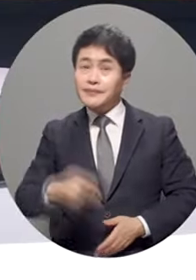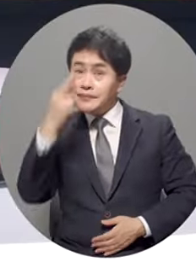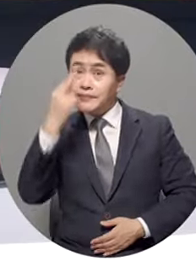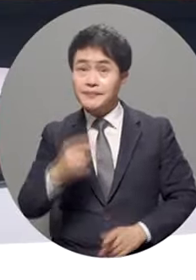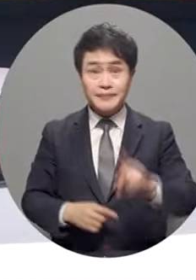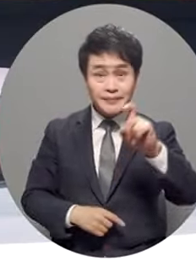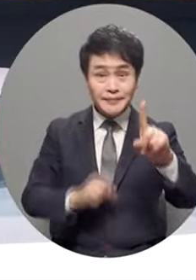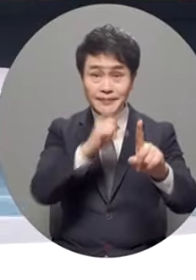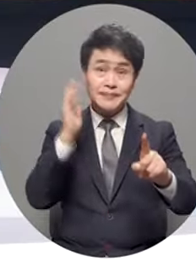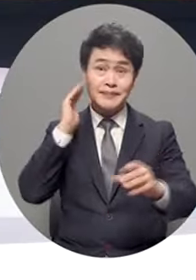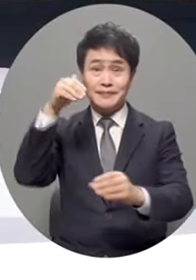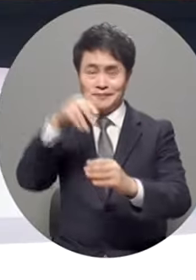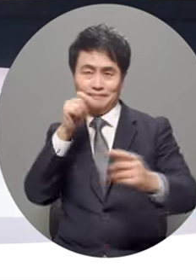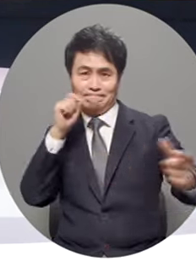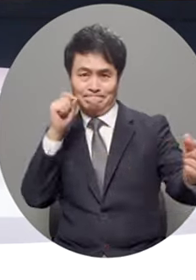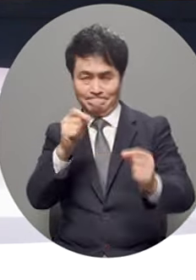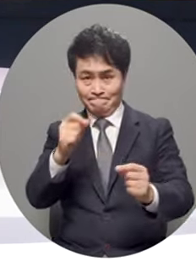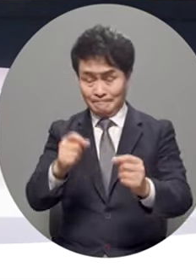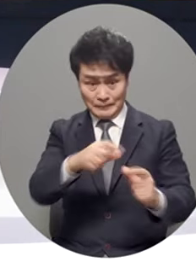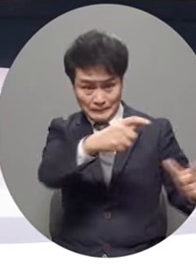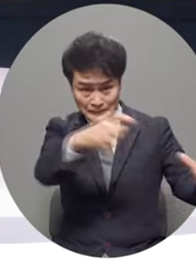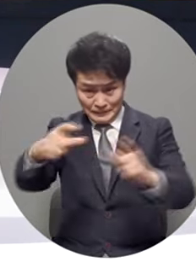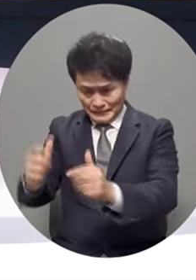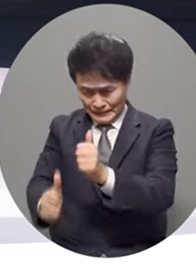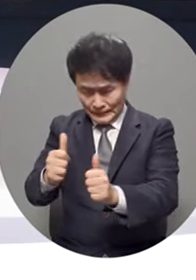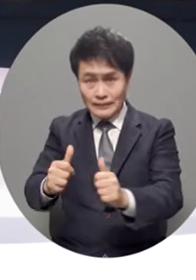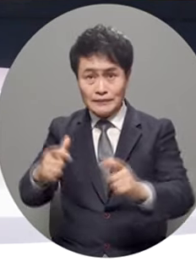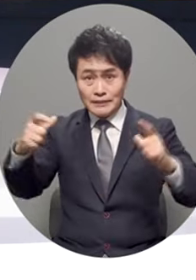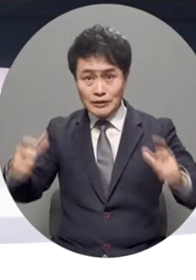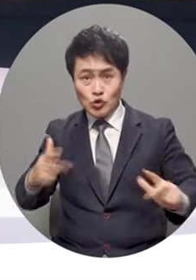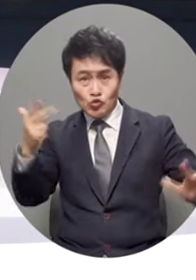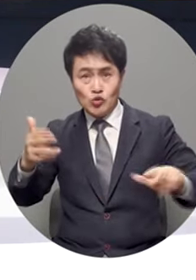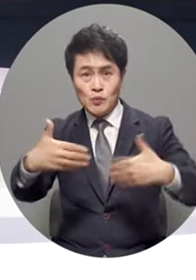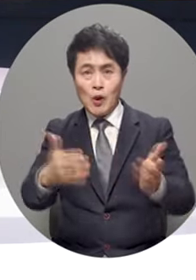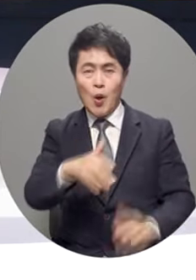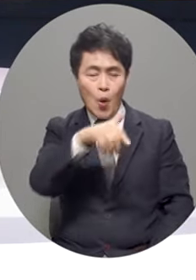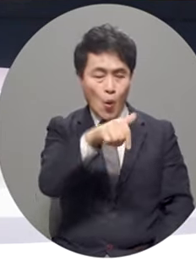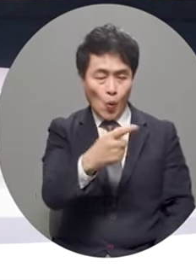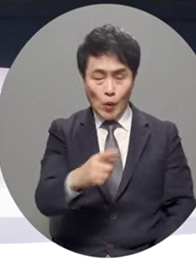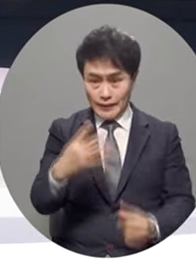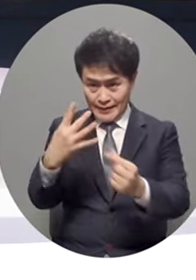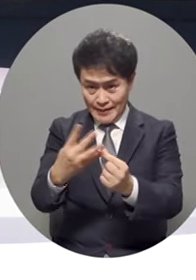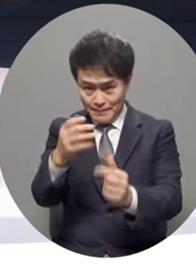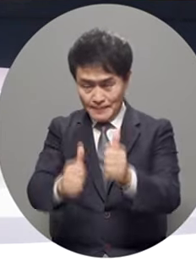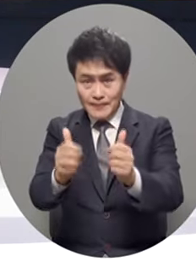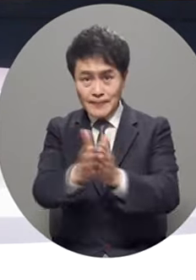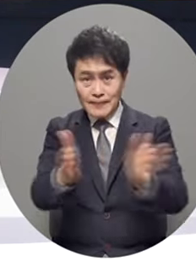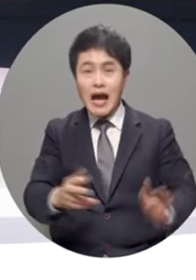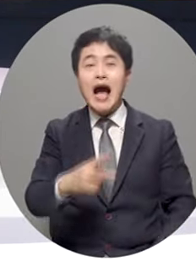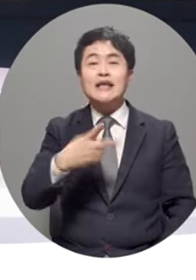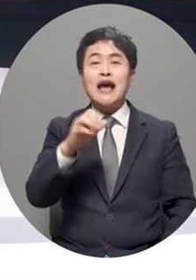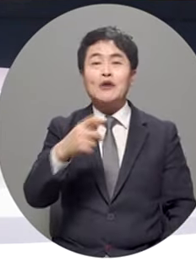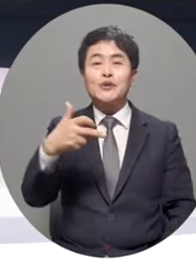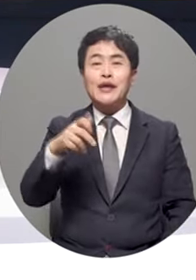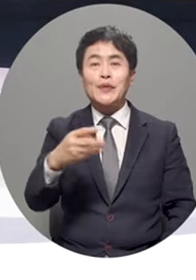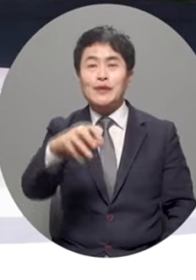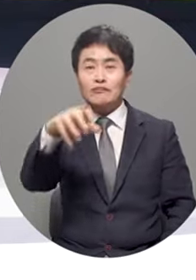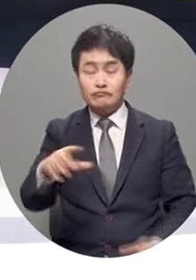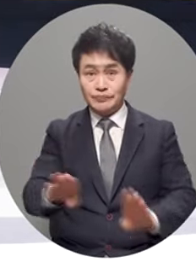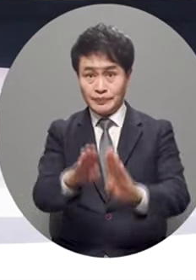미국에서는 11월 대선을 앞두고 경선이 한창입니다. 이번 주말 공화당의 네 번째 경선이 사우스캐롤라이나주에서